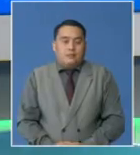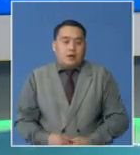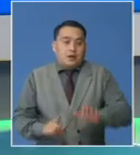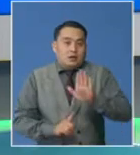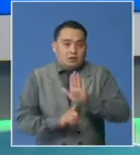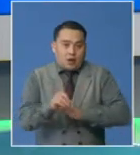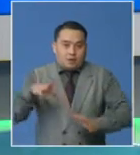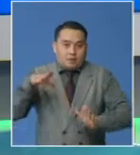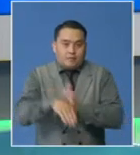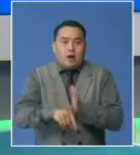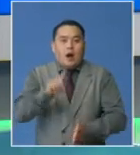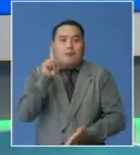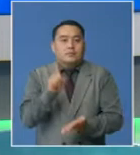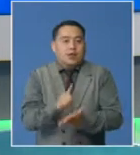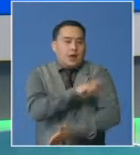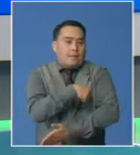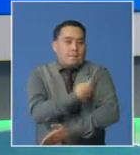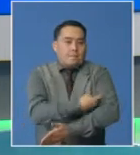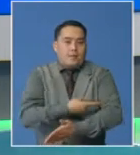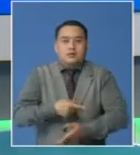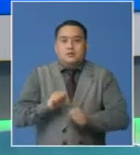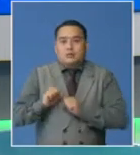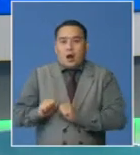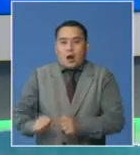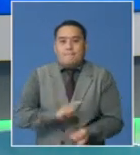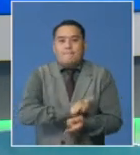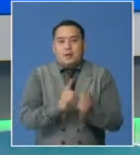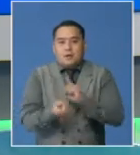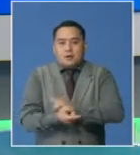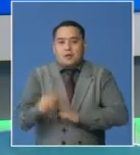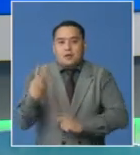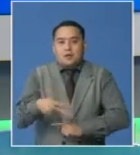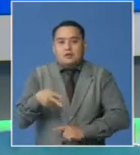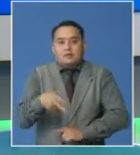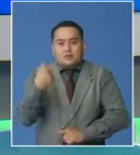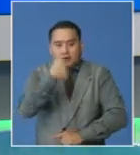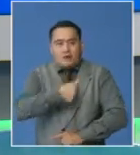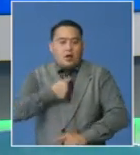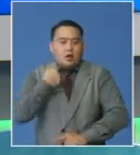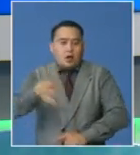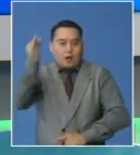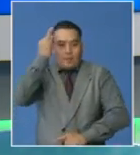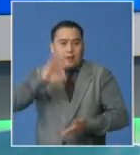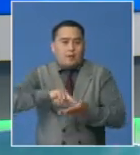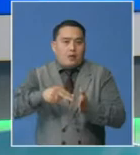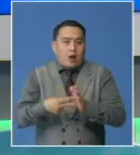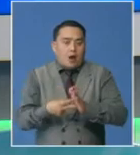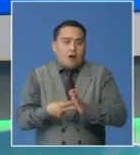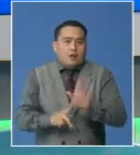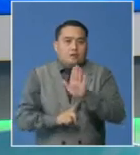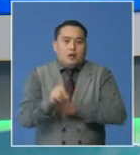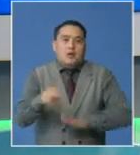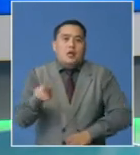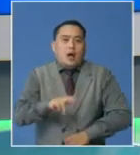Старт внедрения обязательного медстрахования перенесен на 2020 год. Напомним, ранее планировалось ввести ОСМС уже с